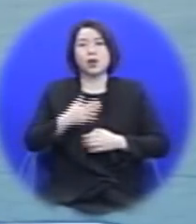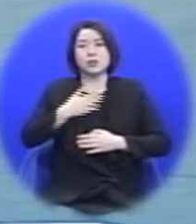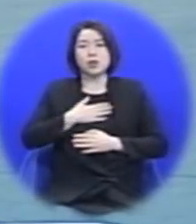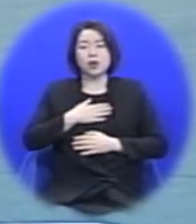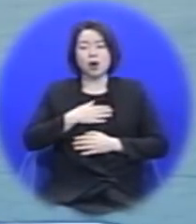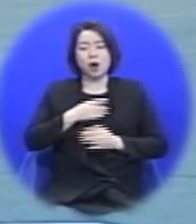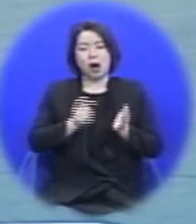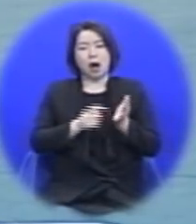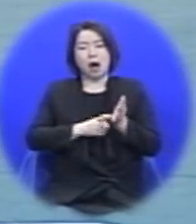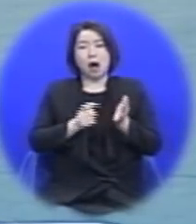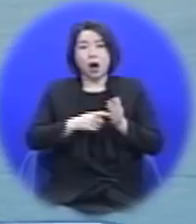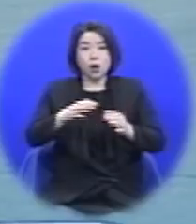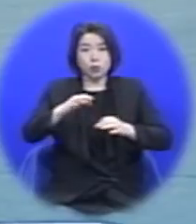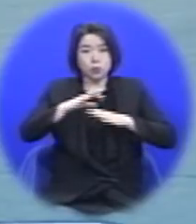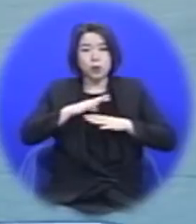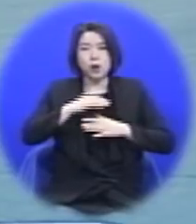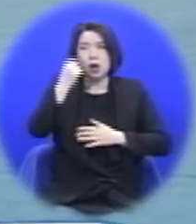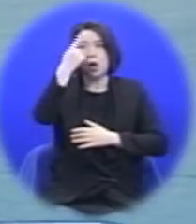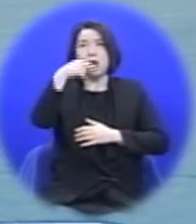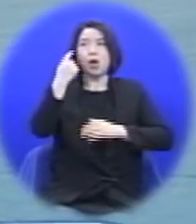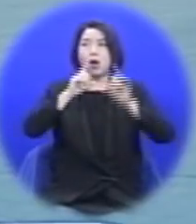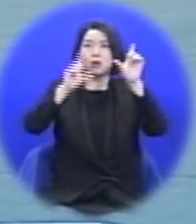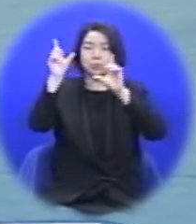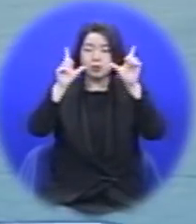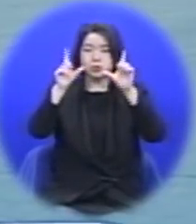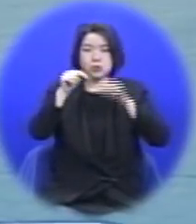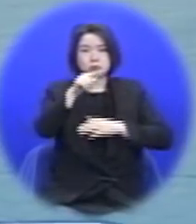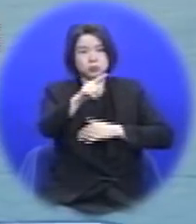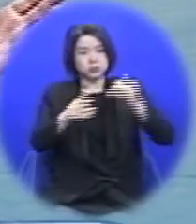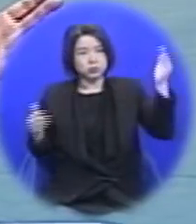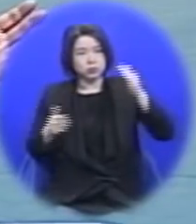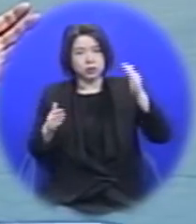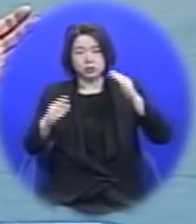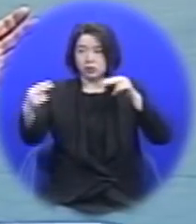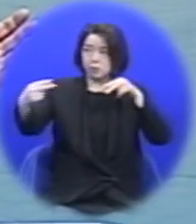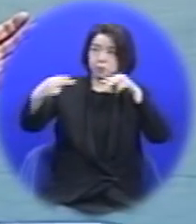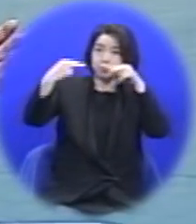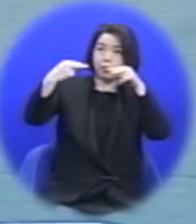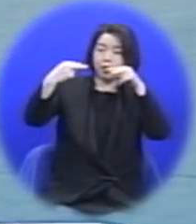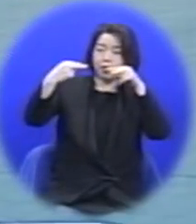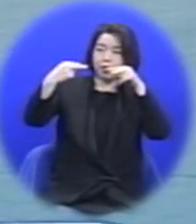그렇게 다급하고 놀란 표정을 그 학생이 이렇게 보면서